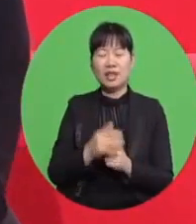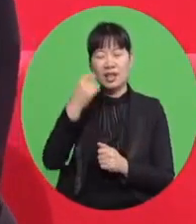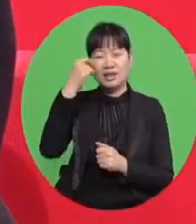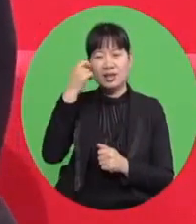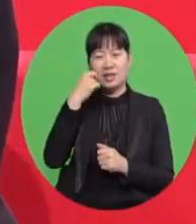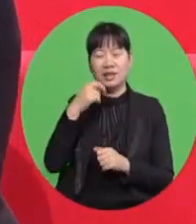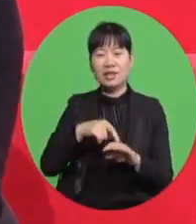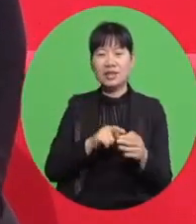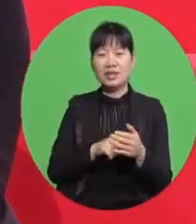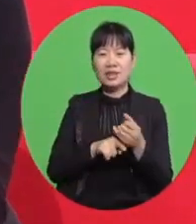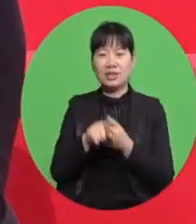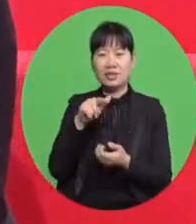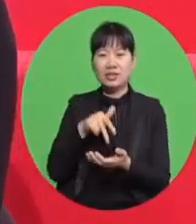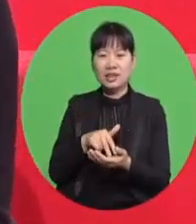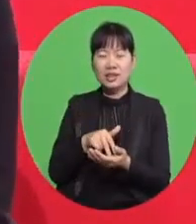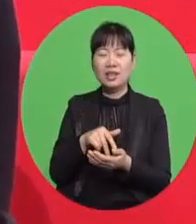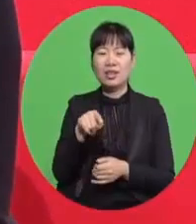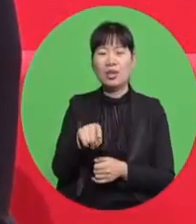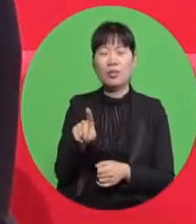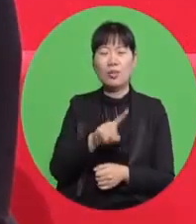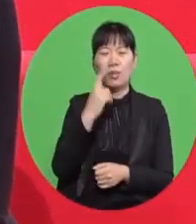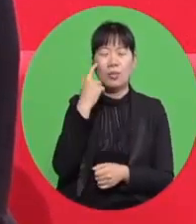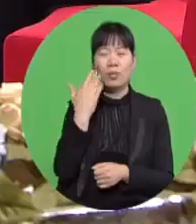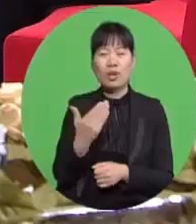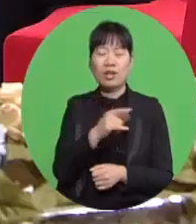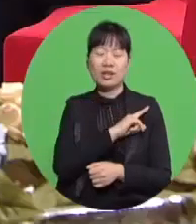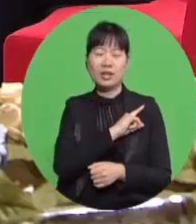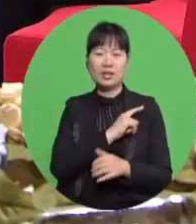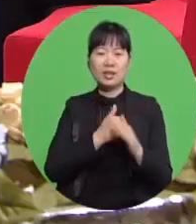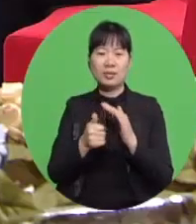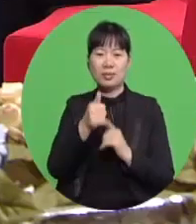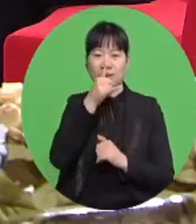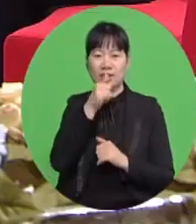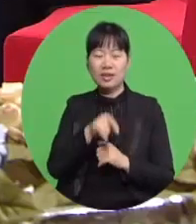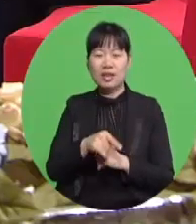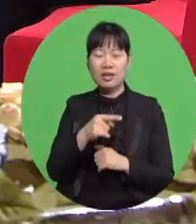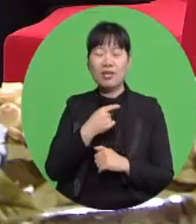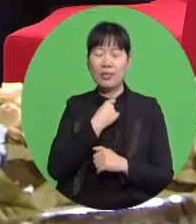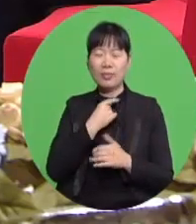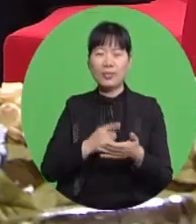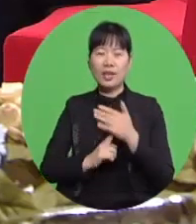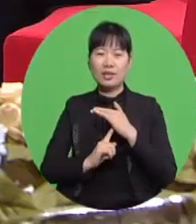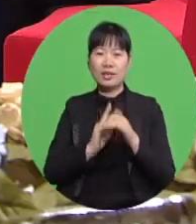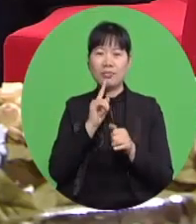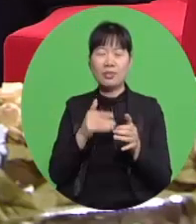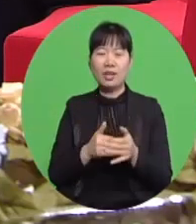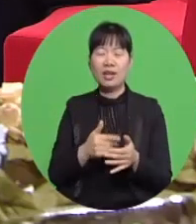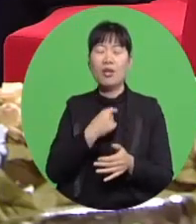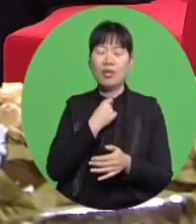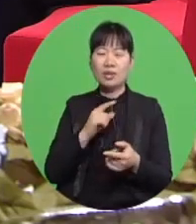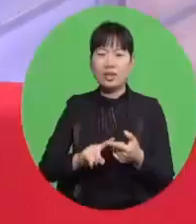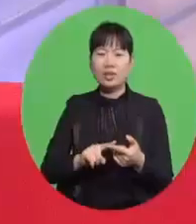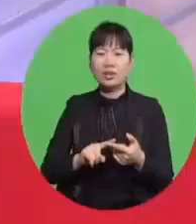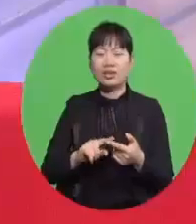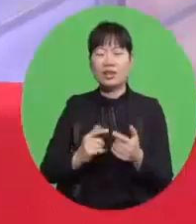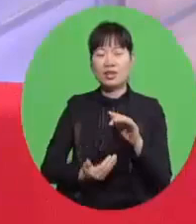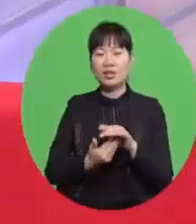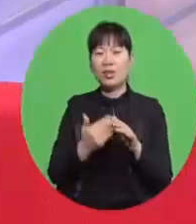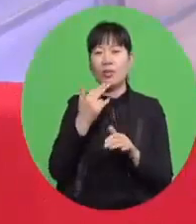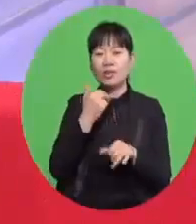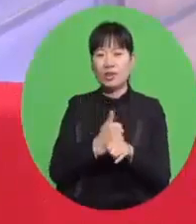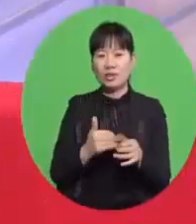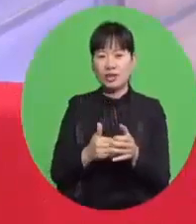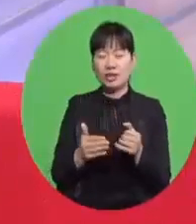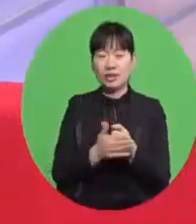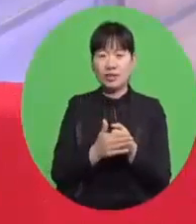징징거리는 그 심리 네. 그 도대체 그게 뭘까요? 가장 대표적인 거는 욕구 좌절이에요. 자기가 원하는 것들이 안 이루어졌을 그렇죠.